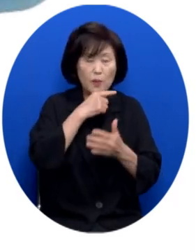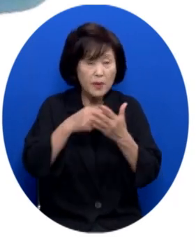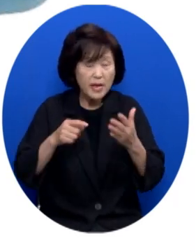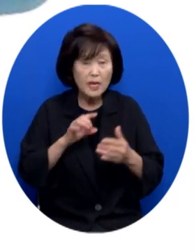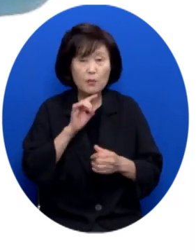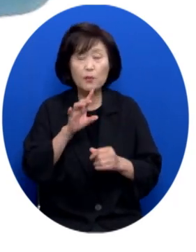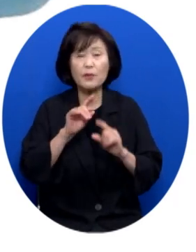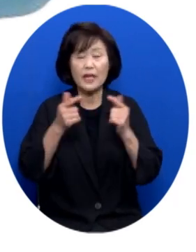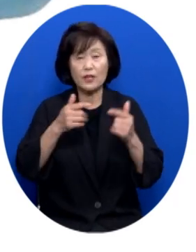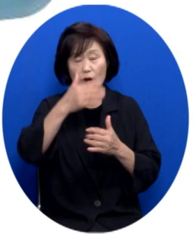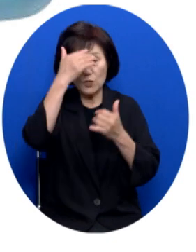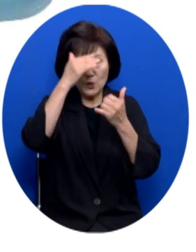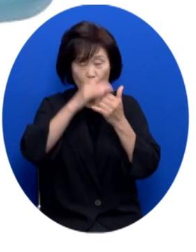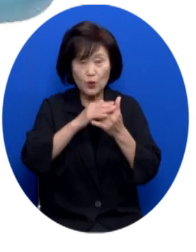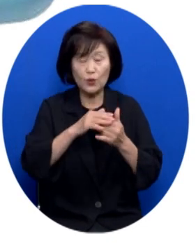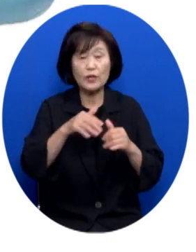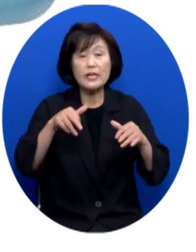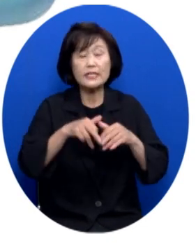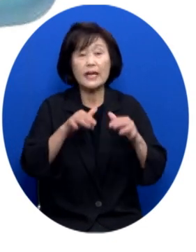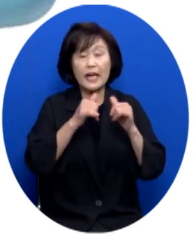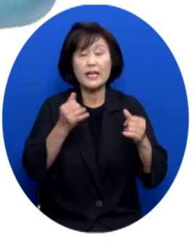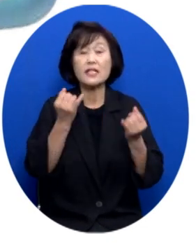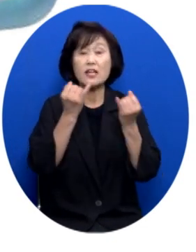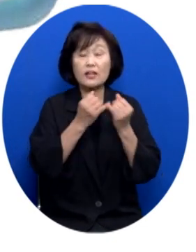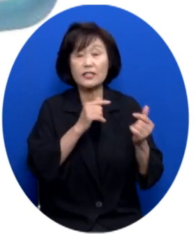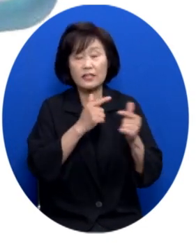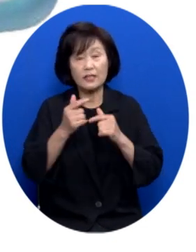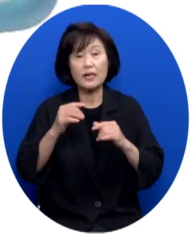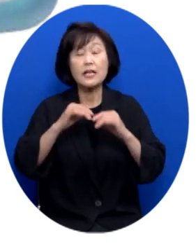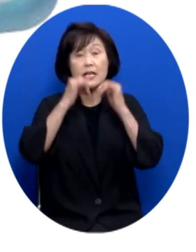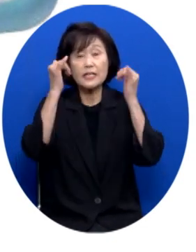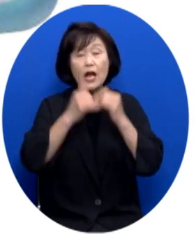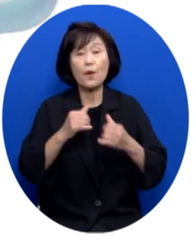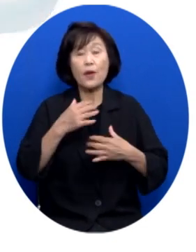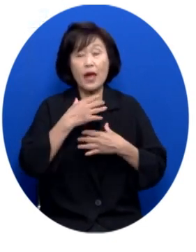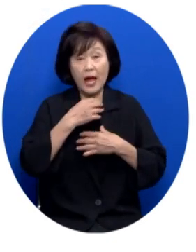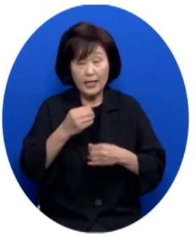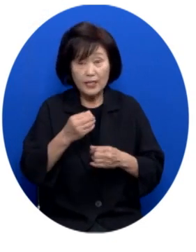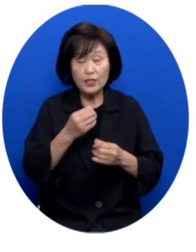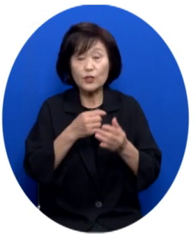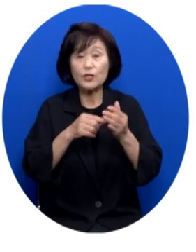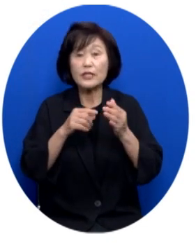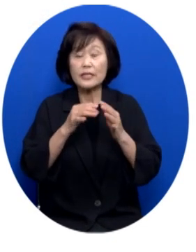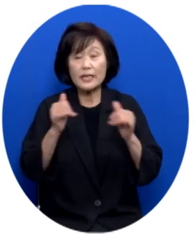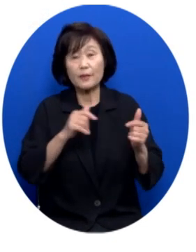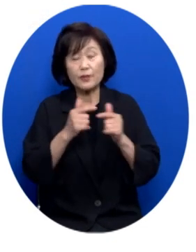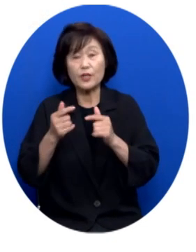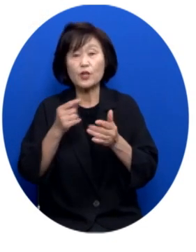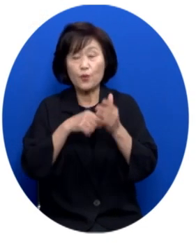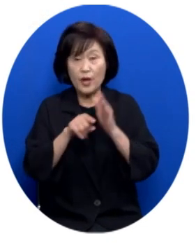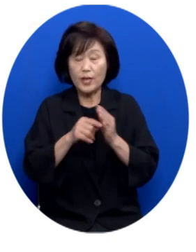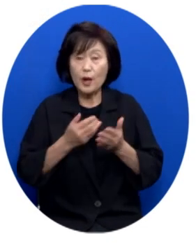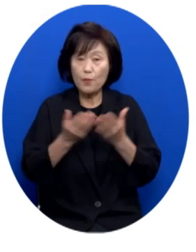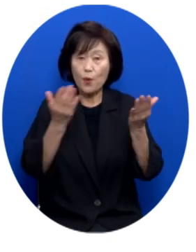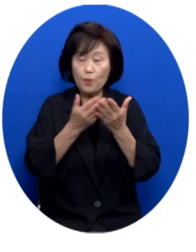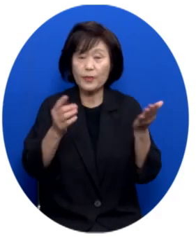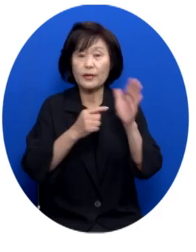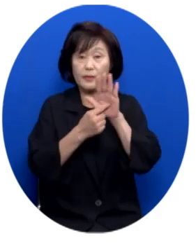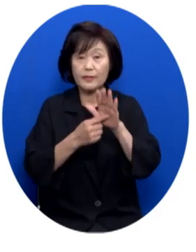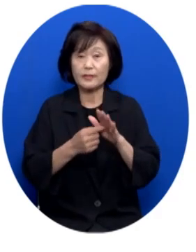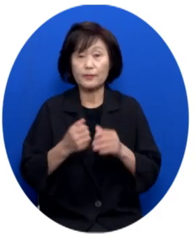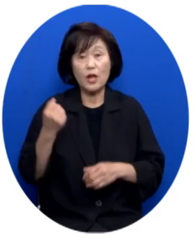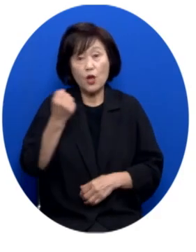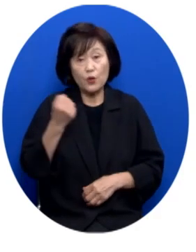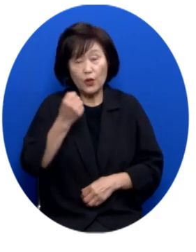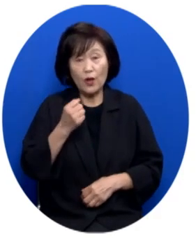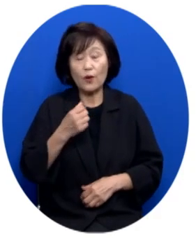아니라 청소년과 장애인, 여성 등 사회안전약자 5만 명을 확대해 보급한다고 밝혔습니다. 휴대용